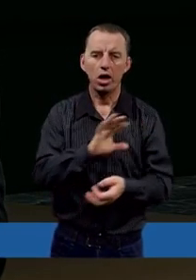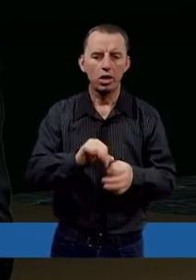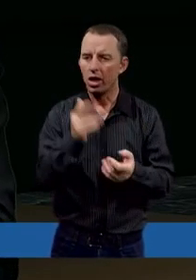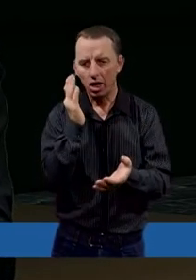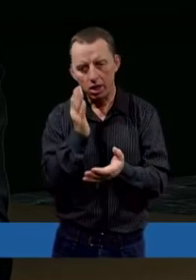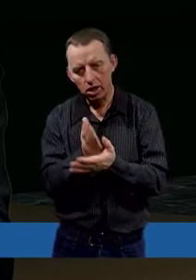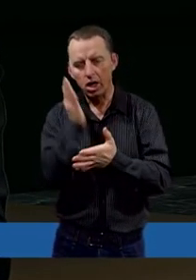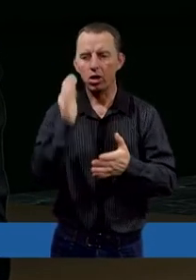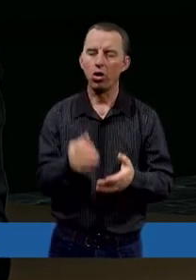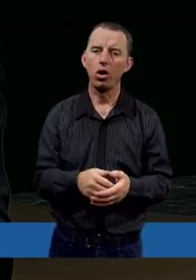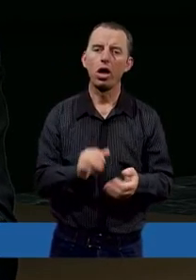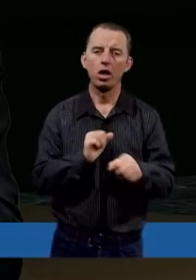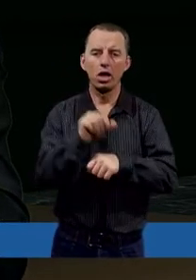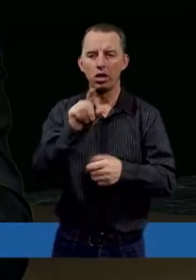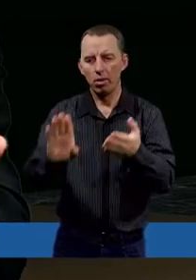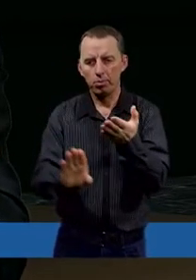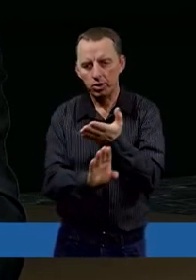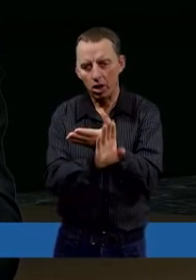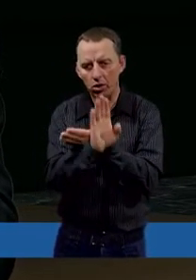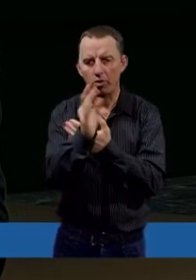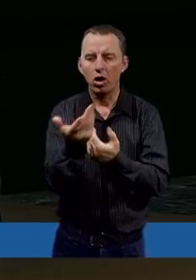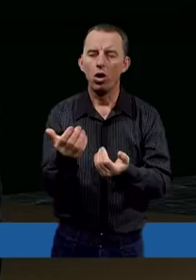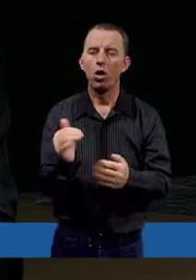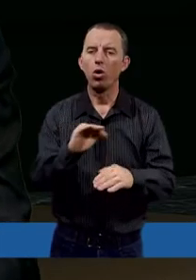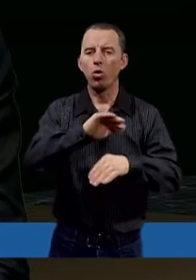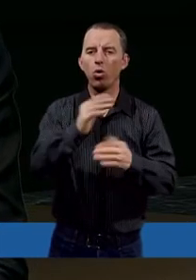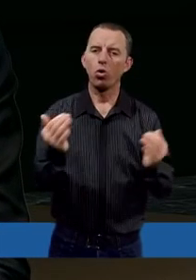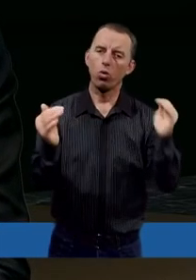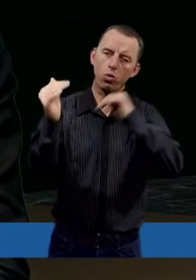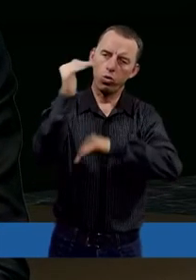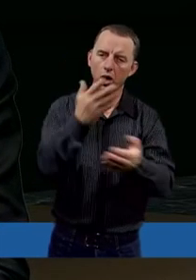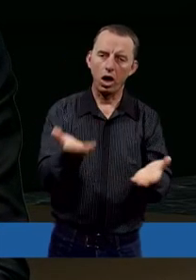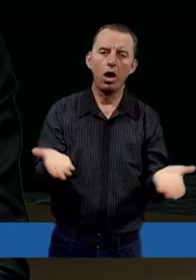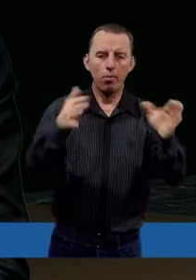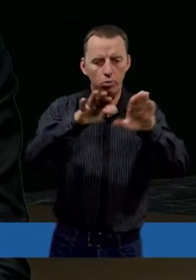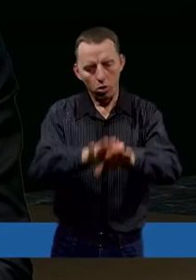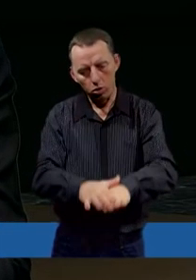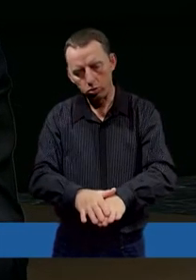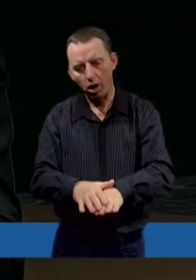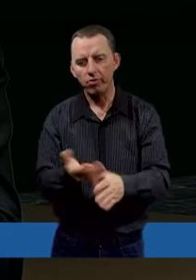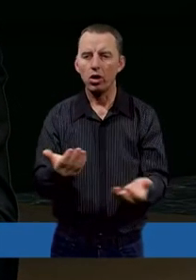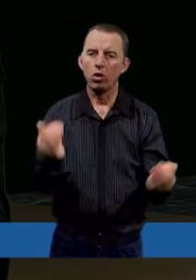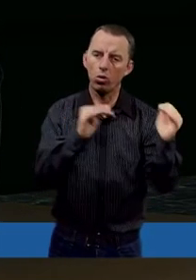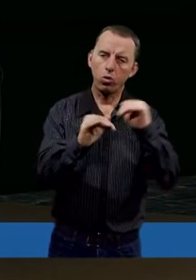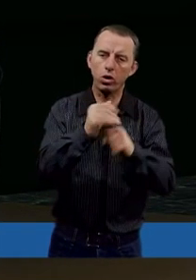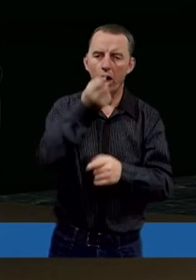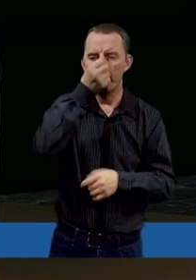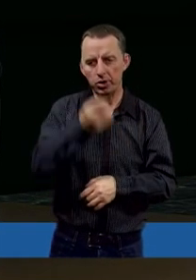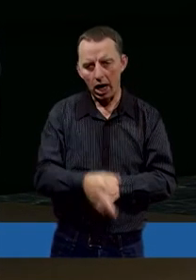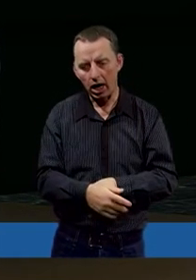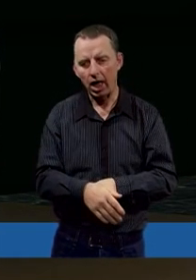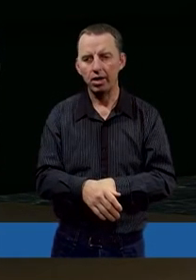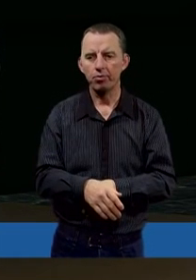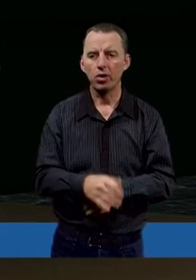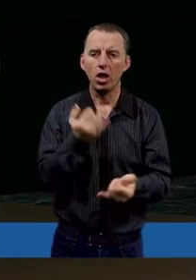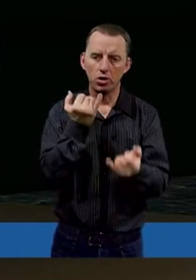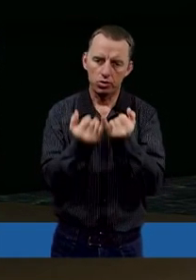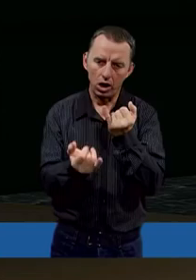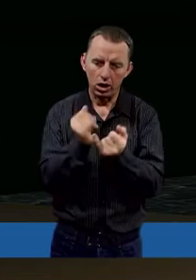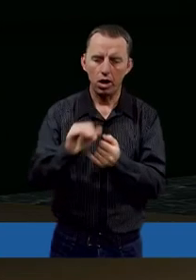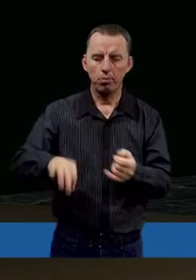tylko jest przedstawiona góra błogosławieństw i góra przekleństw, ale chodzi o to, że